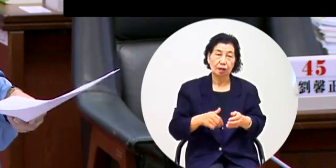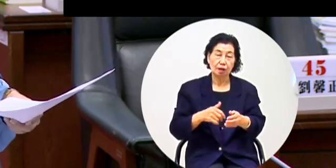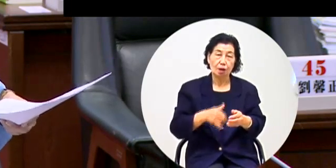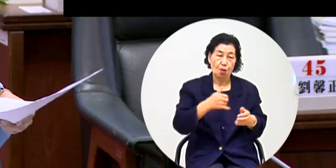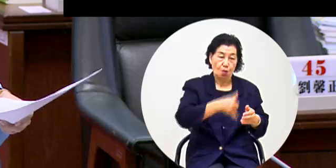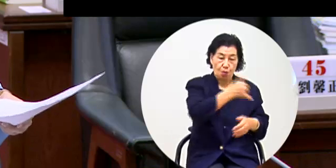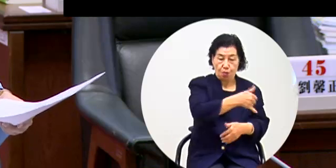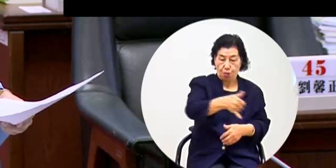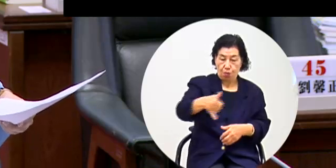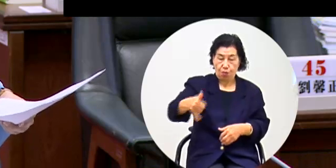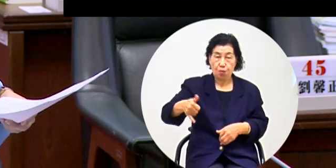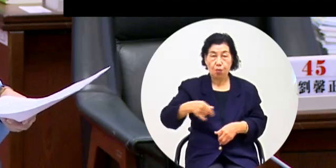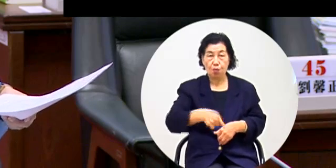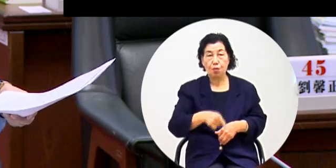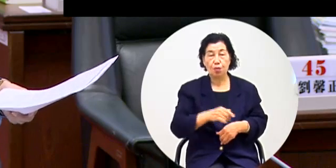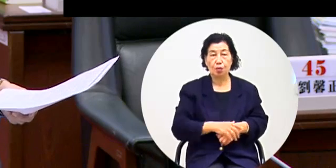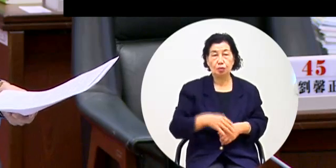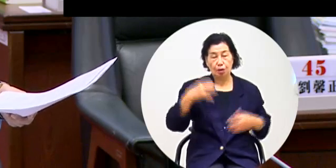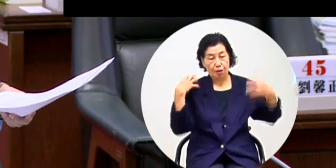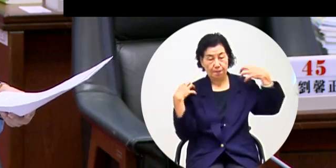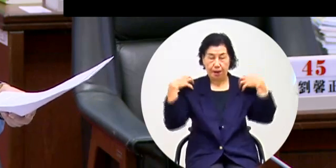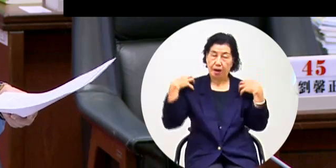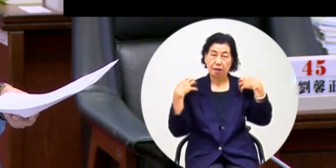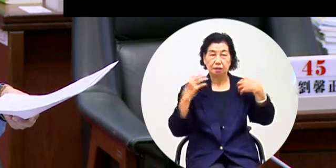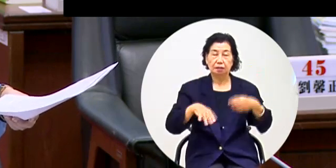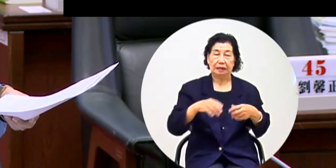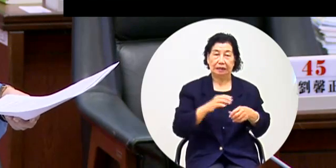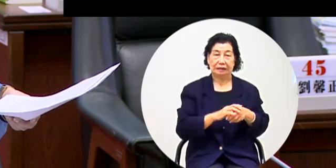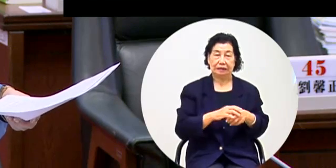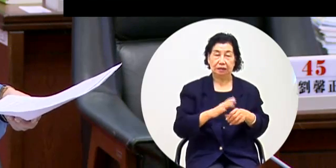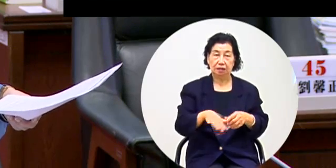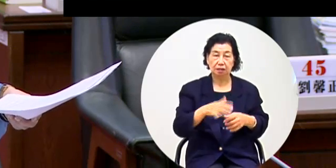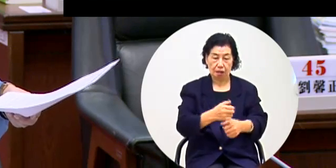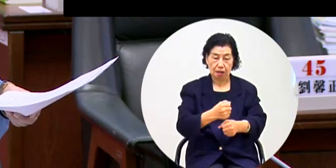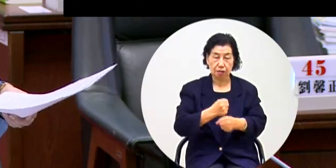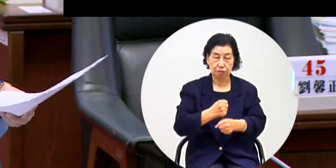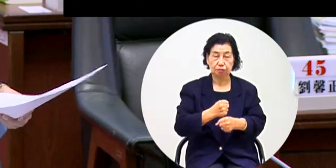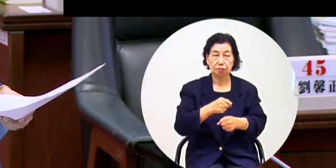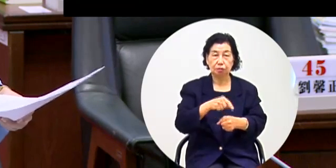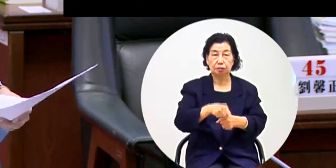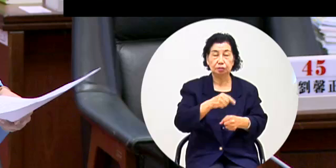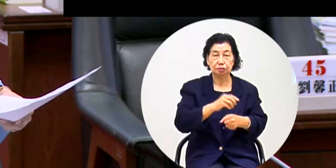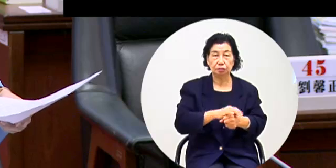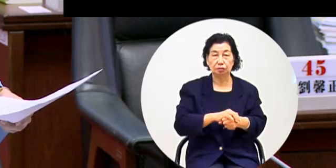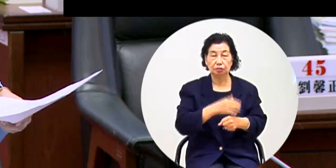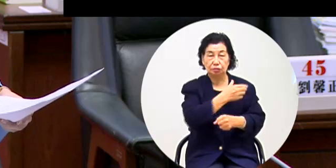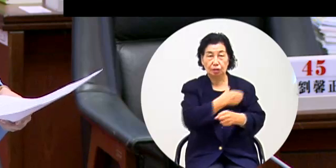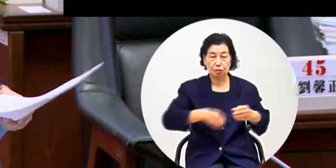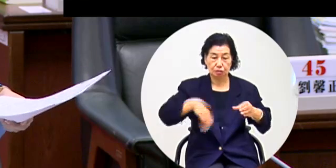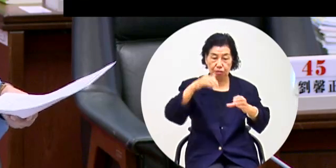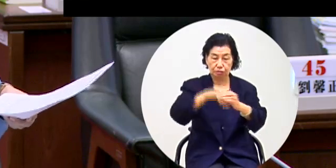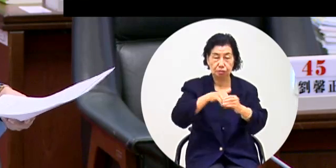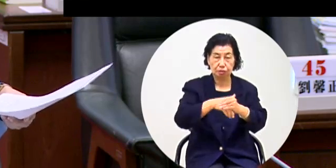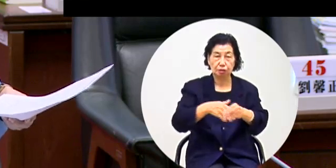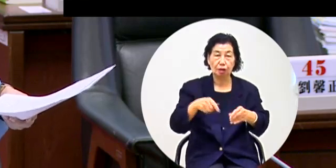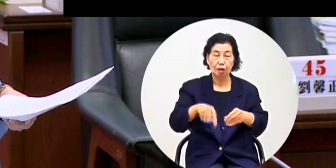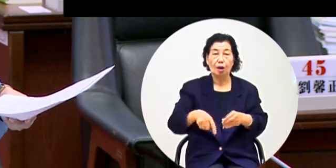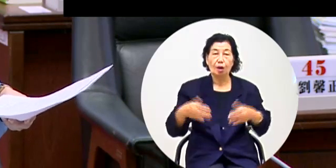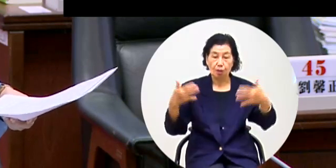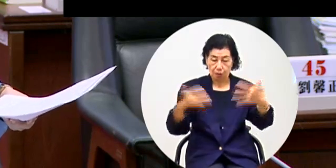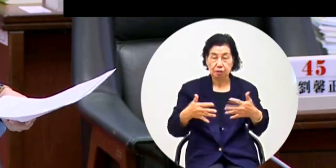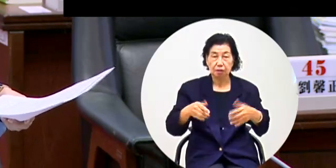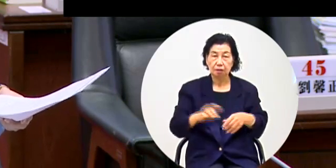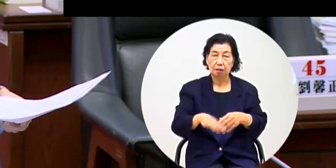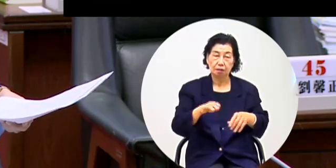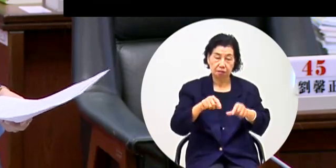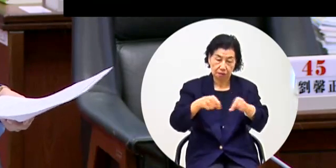办活动了要干嘛呢？大家都早去帮忙好酸林去做酸计去啊，那这个计划怎么办？所以我不得不在这个